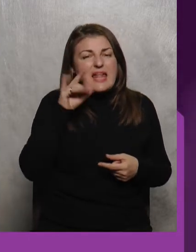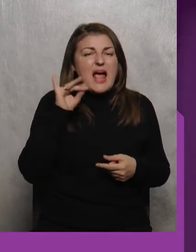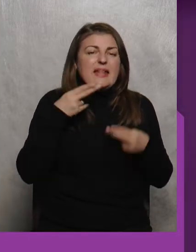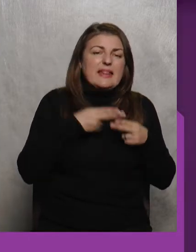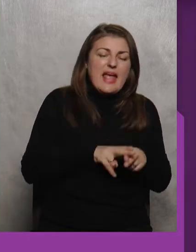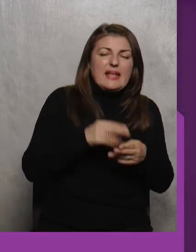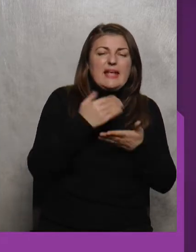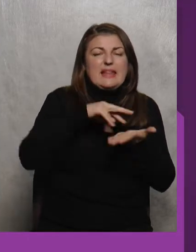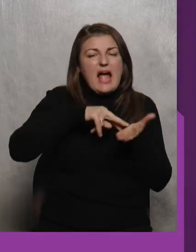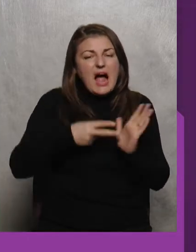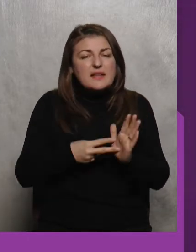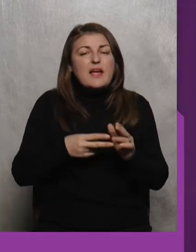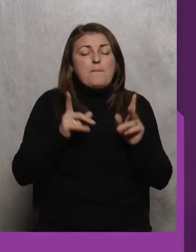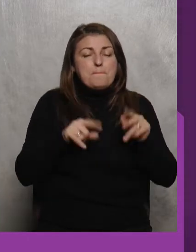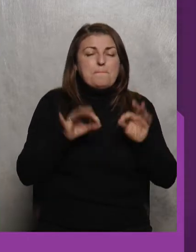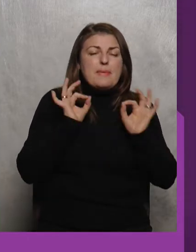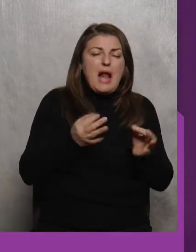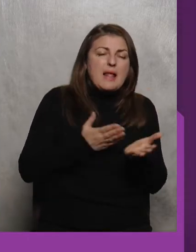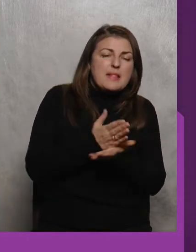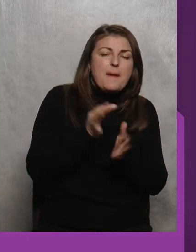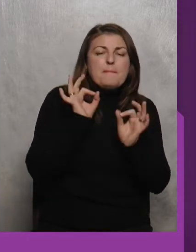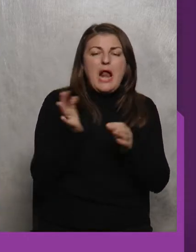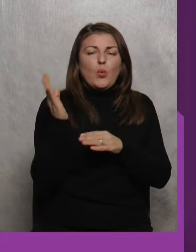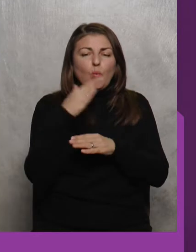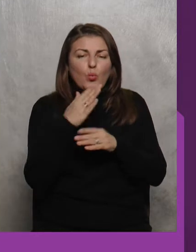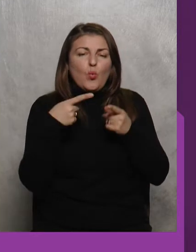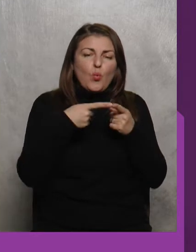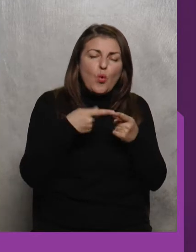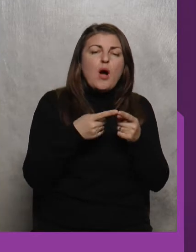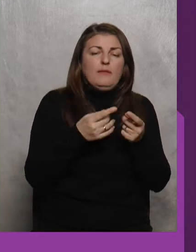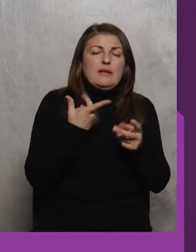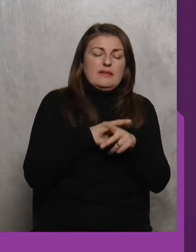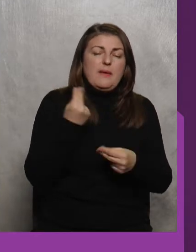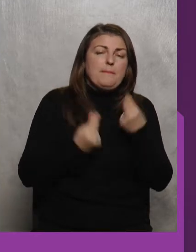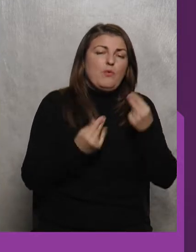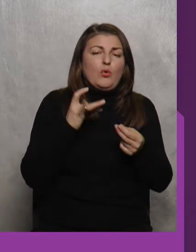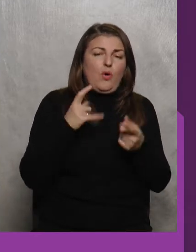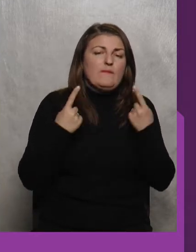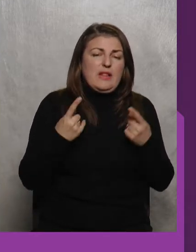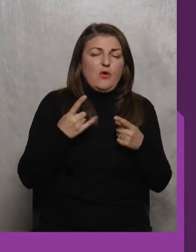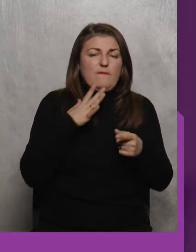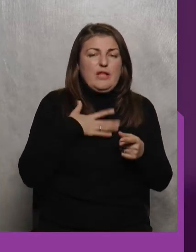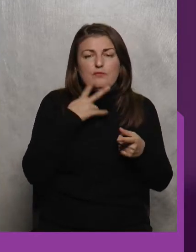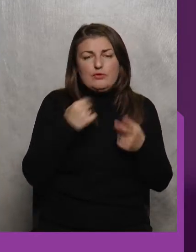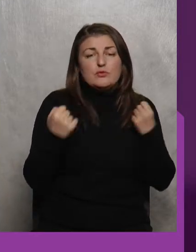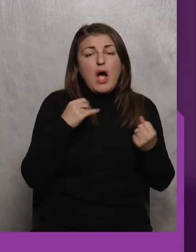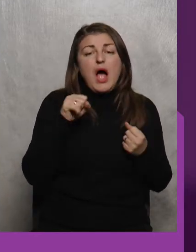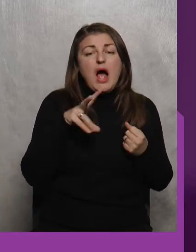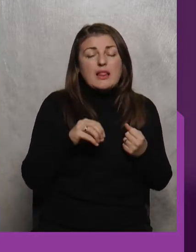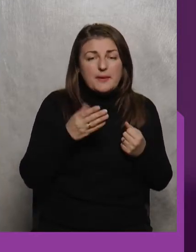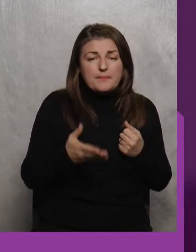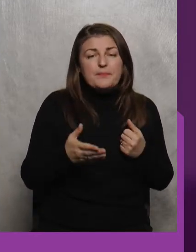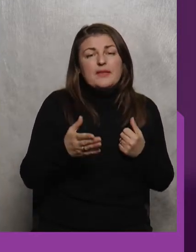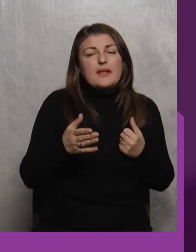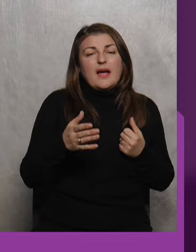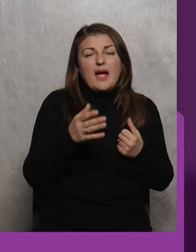і тактики, тому що правильне направлення, правильні кути, відповідно, відіграють роль велику в нашому виді спорту. Але вік